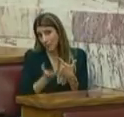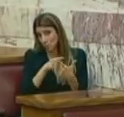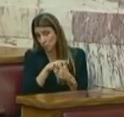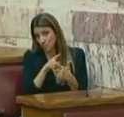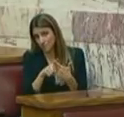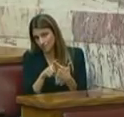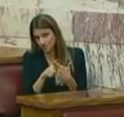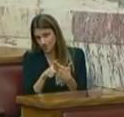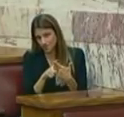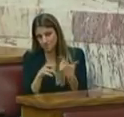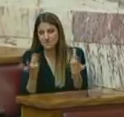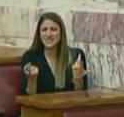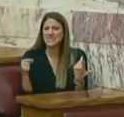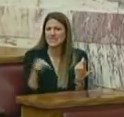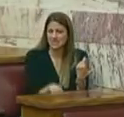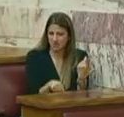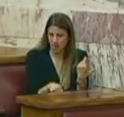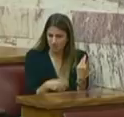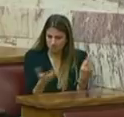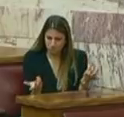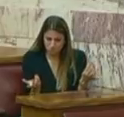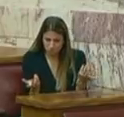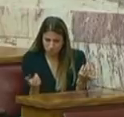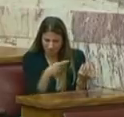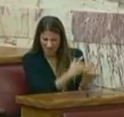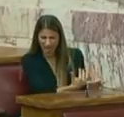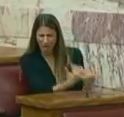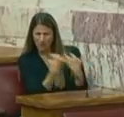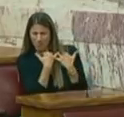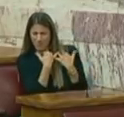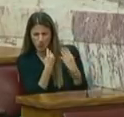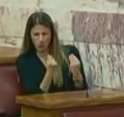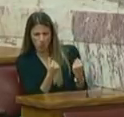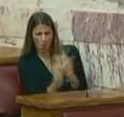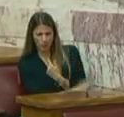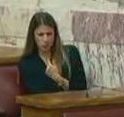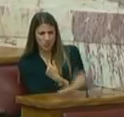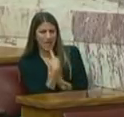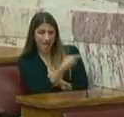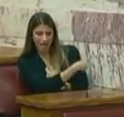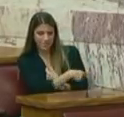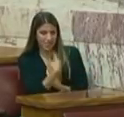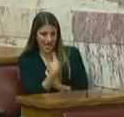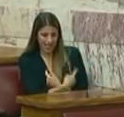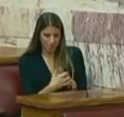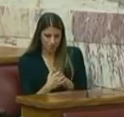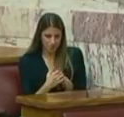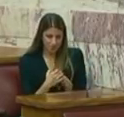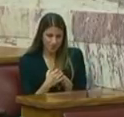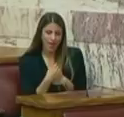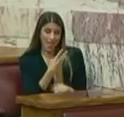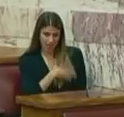Έρχονται λοιπόν σήμερα, γι' αυτό αυτή η επιθετικότητα, και λένε ότι θέλετε